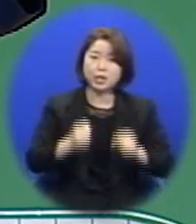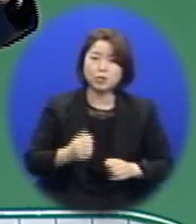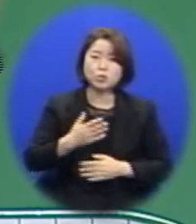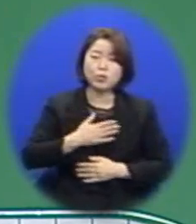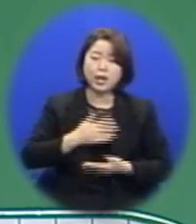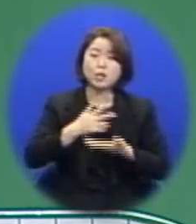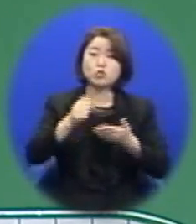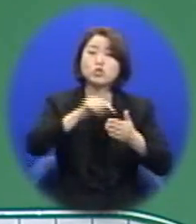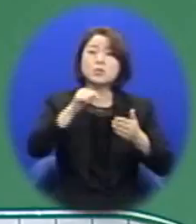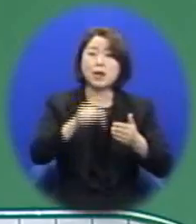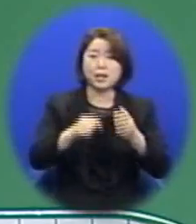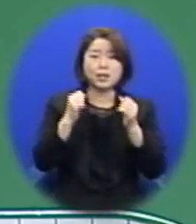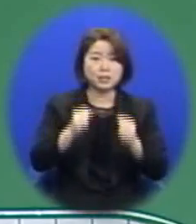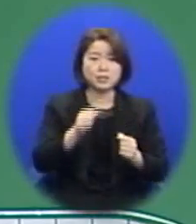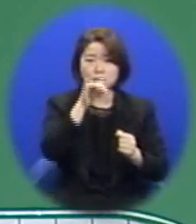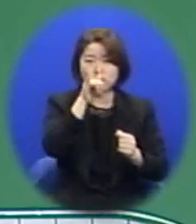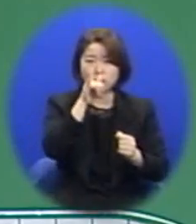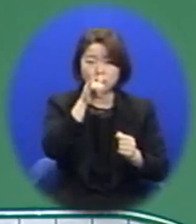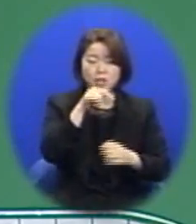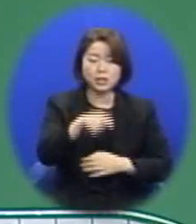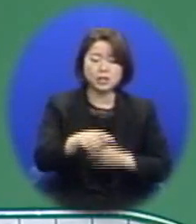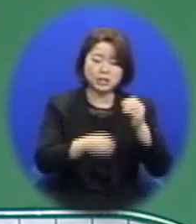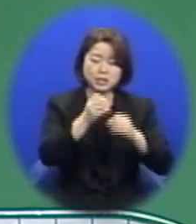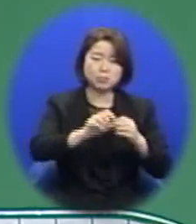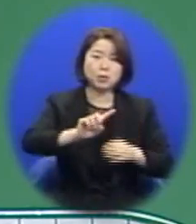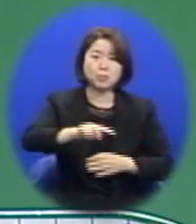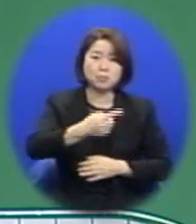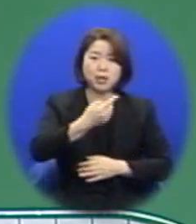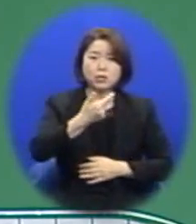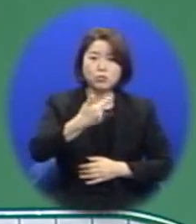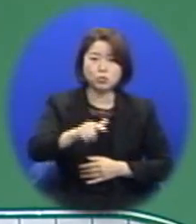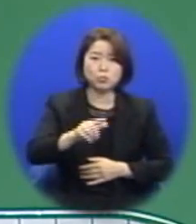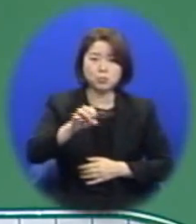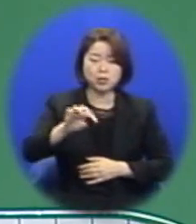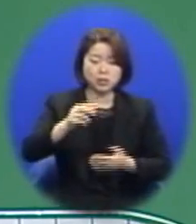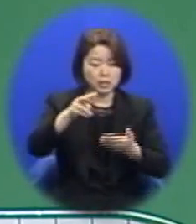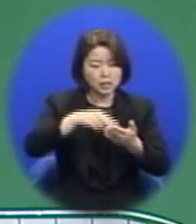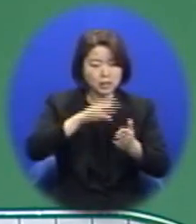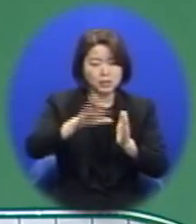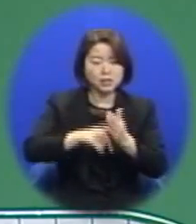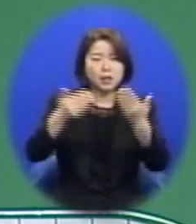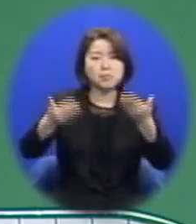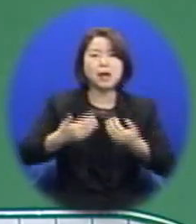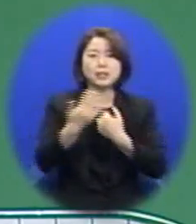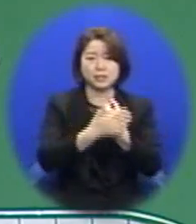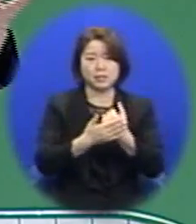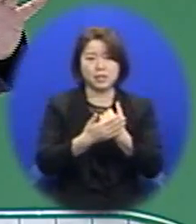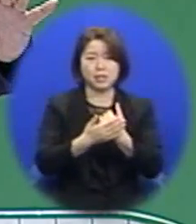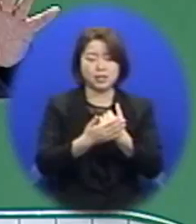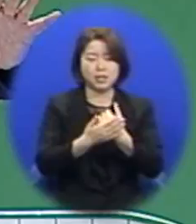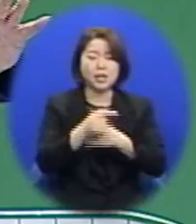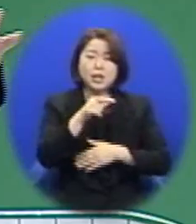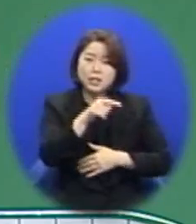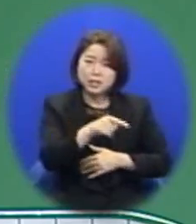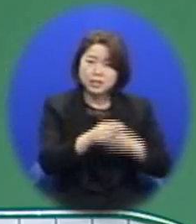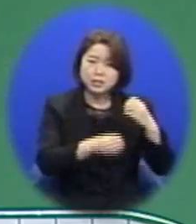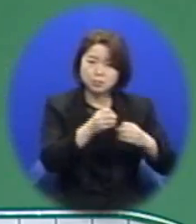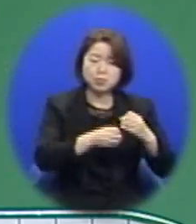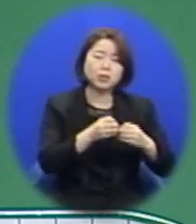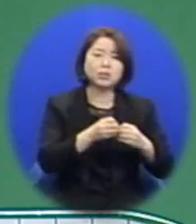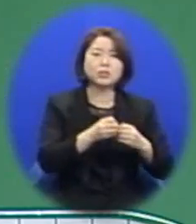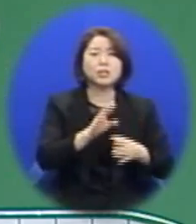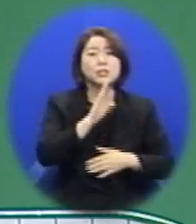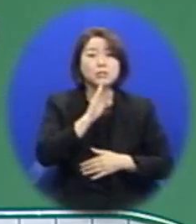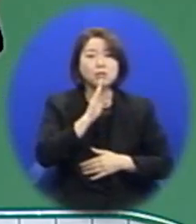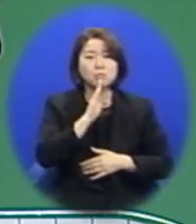있습니다. 이 시편 106편을 읽으면서 받은 은혜가 그거예요. 지금 이 시편 106편은요